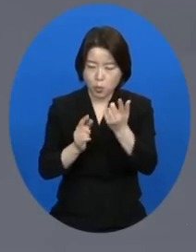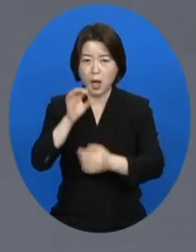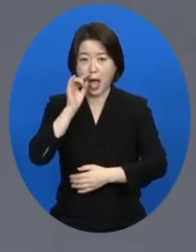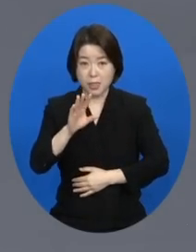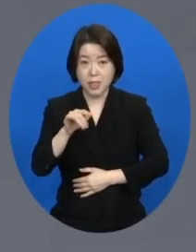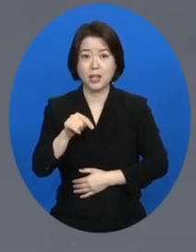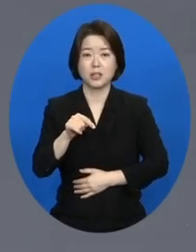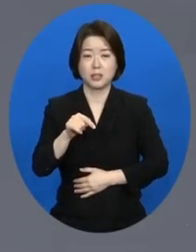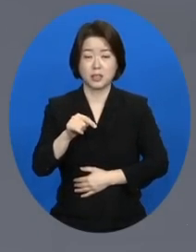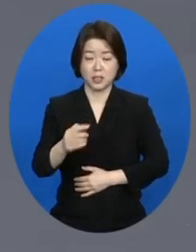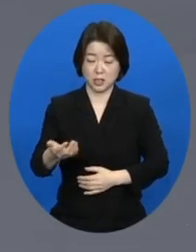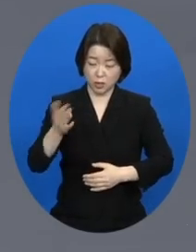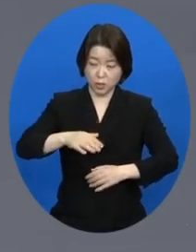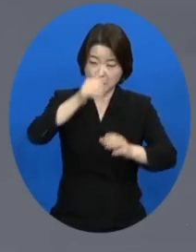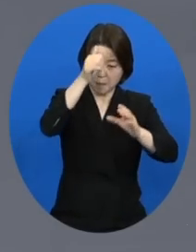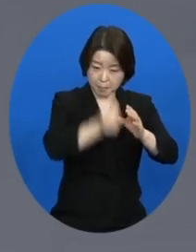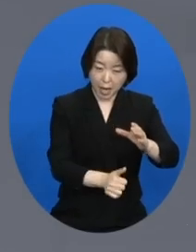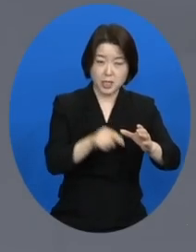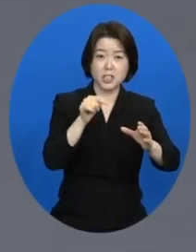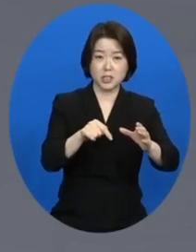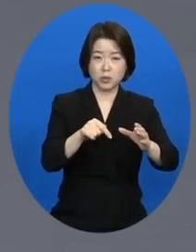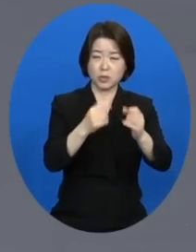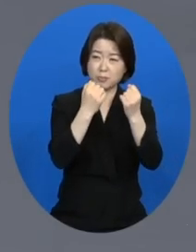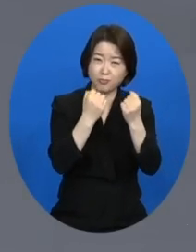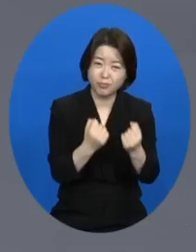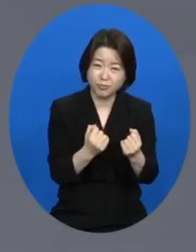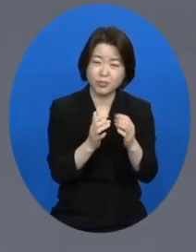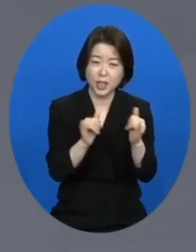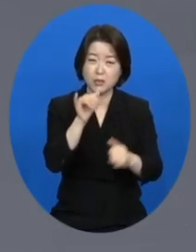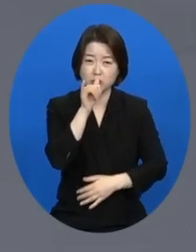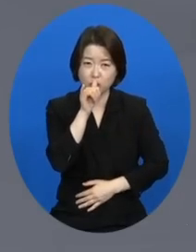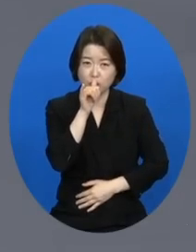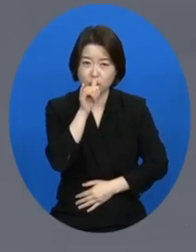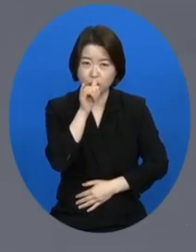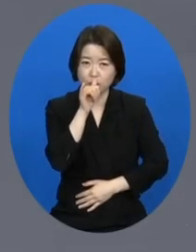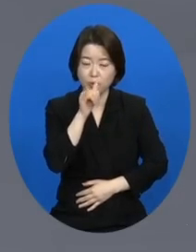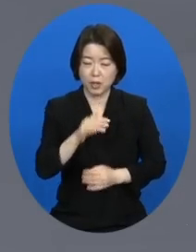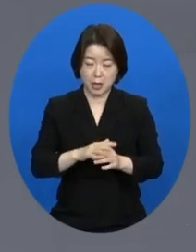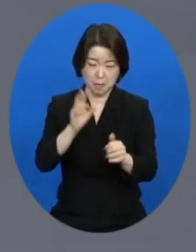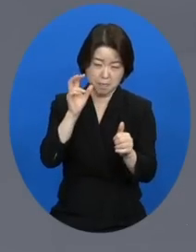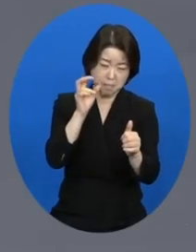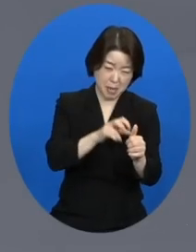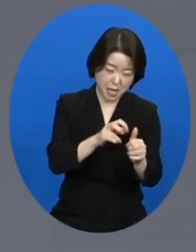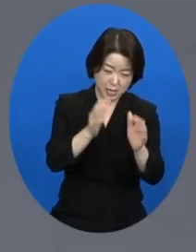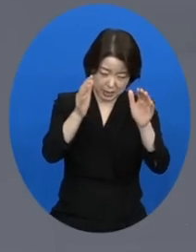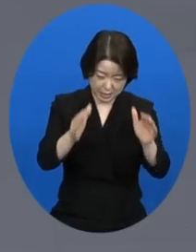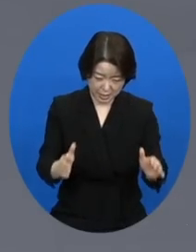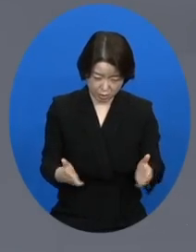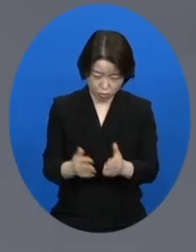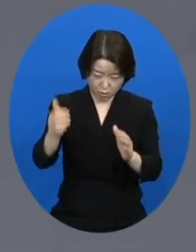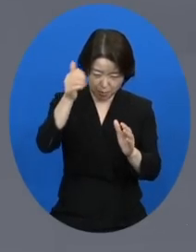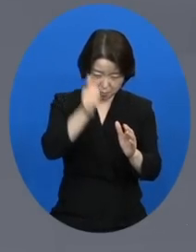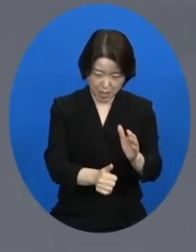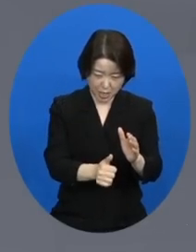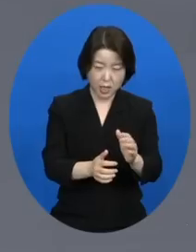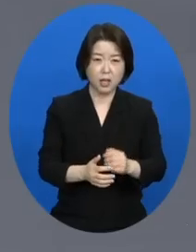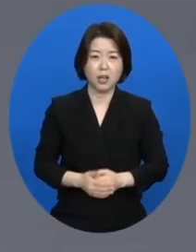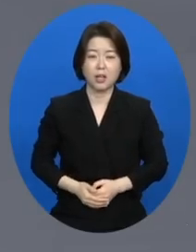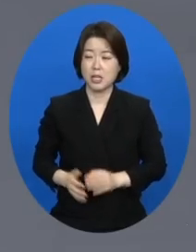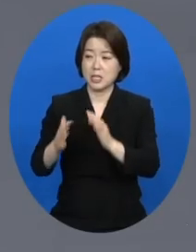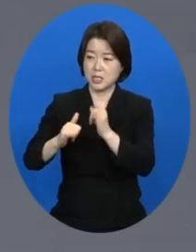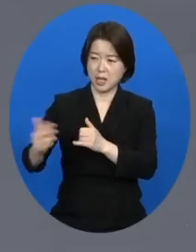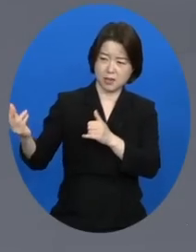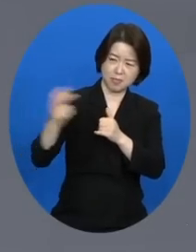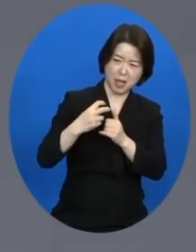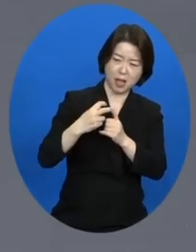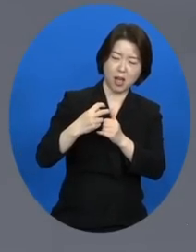그런데 빠져버린 그 구덩이에 혹시 계신 분 계십니까? 배신의 구덩이도 있죠. 사람들이 그 배신 때문에